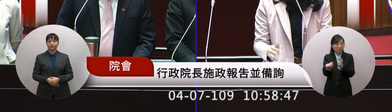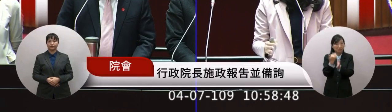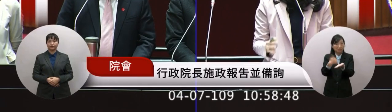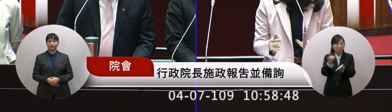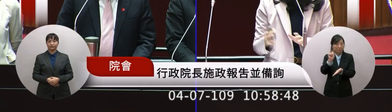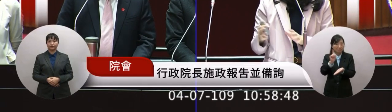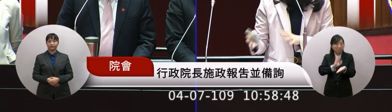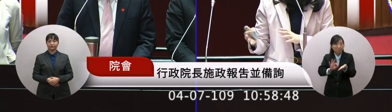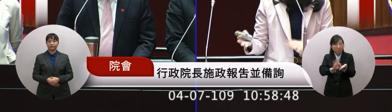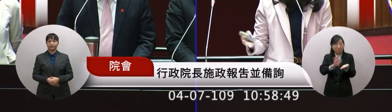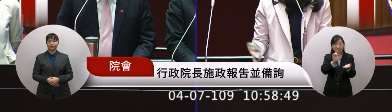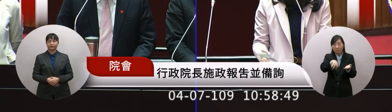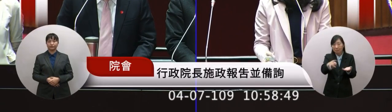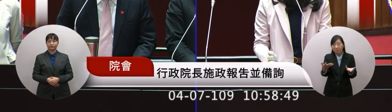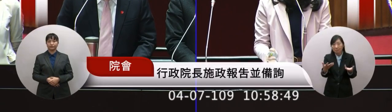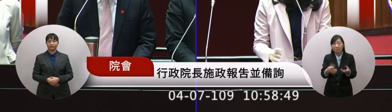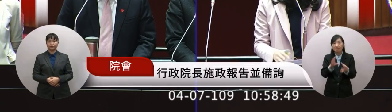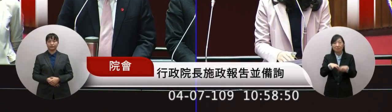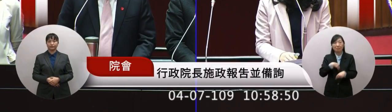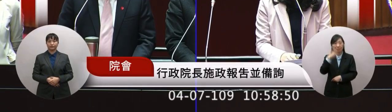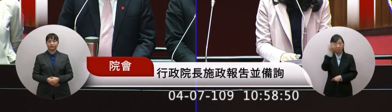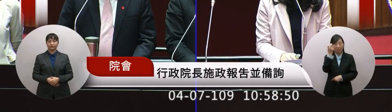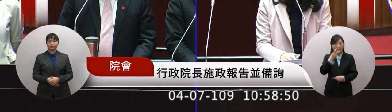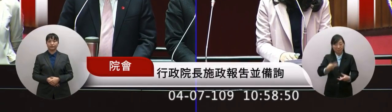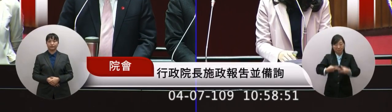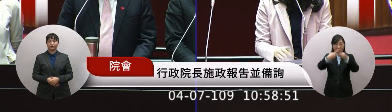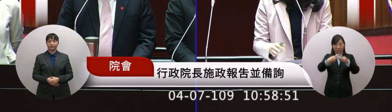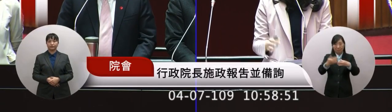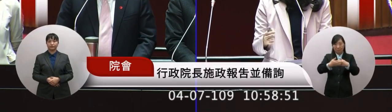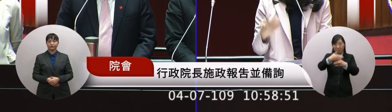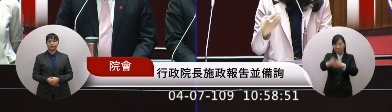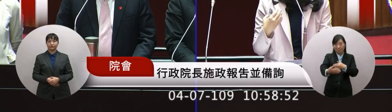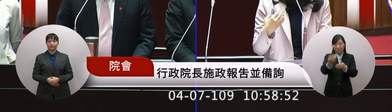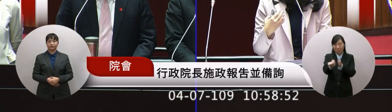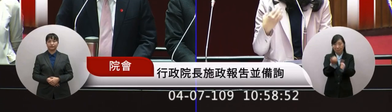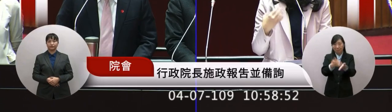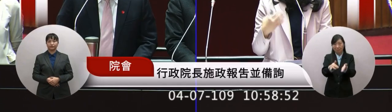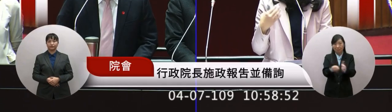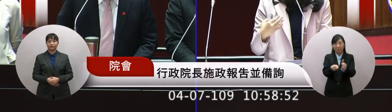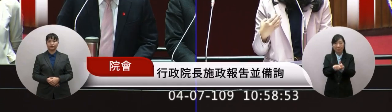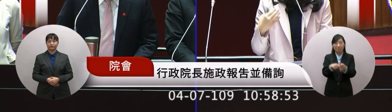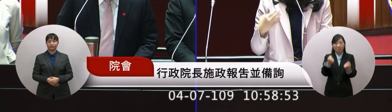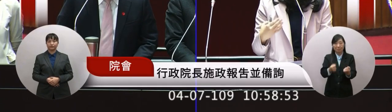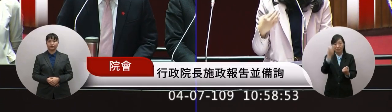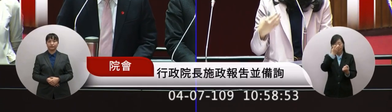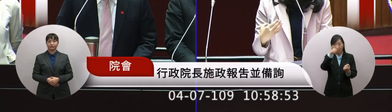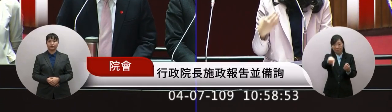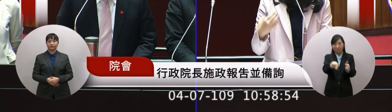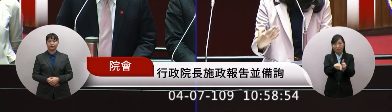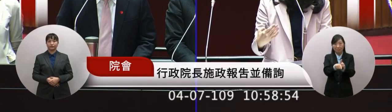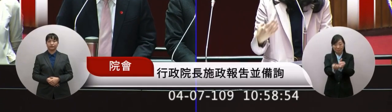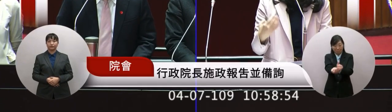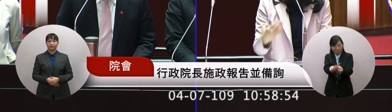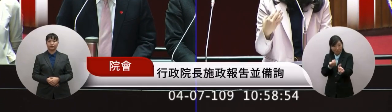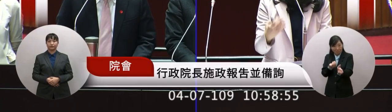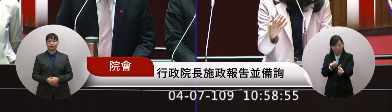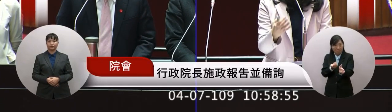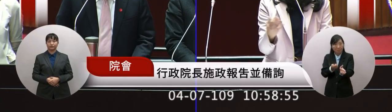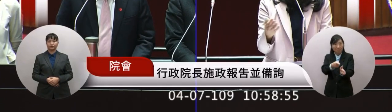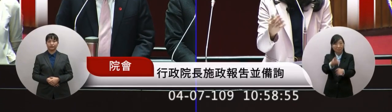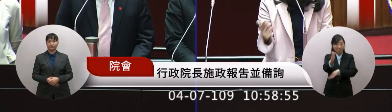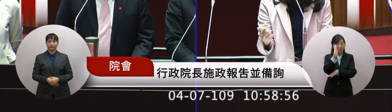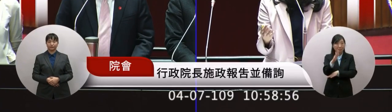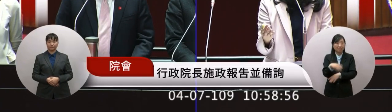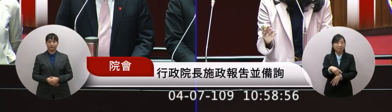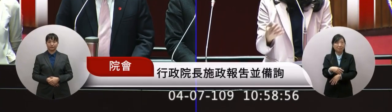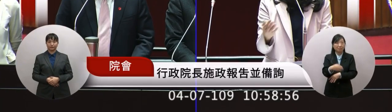话，当然我们在审查第二阶段预算的这个时候呢，其实我们会很希望说，在审查第二阶段预算之前，是不是政府